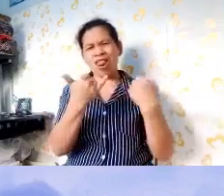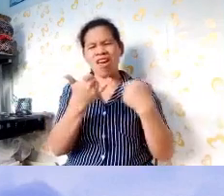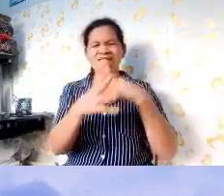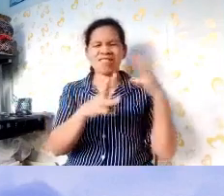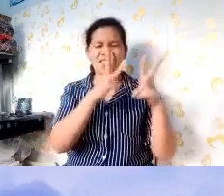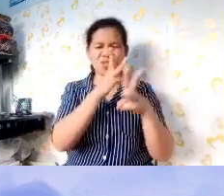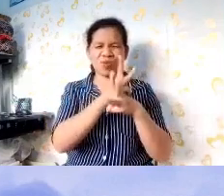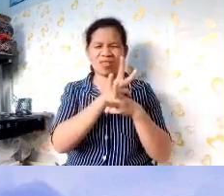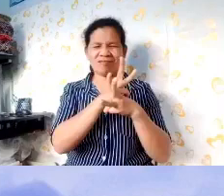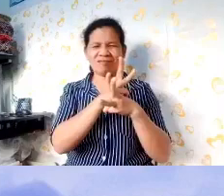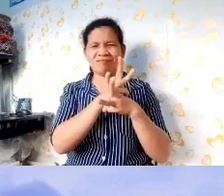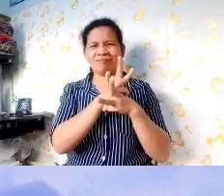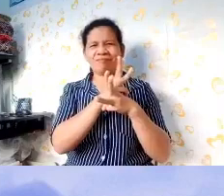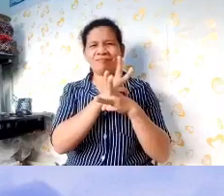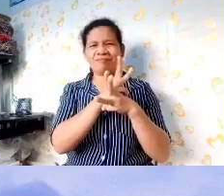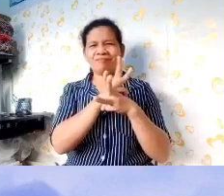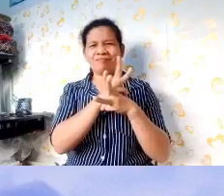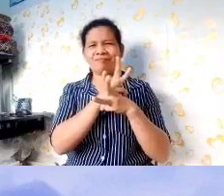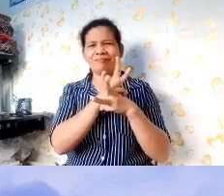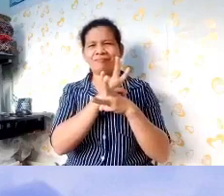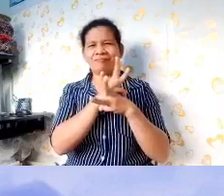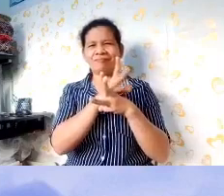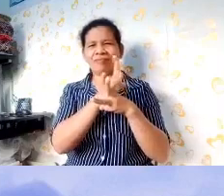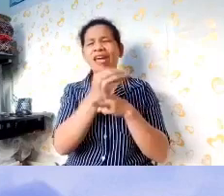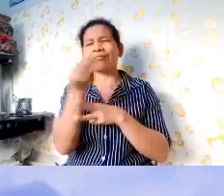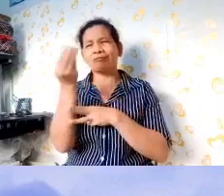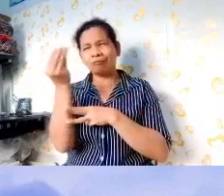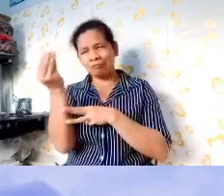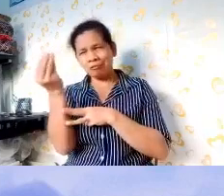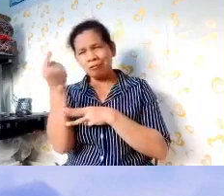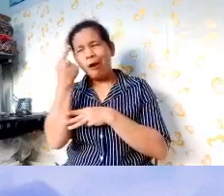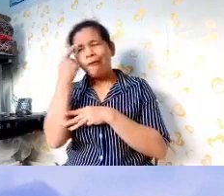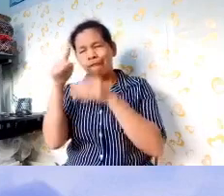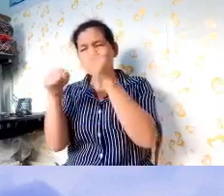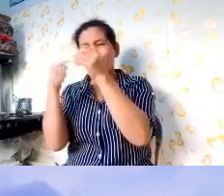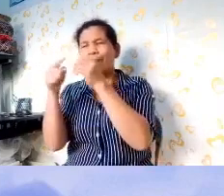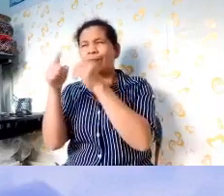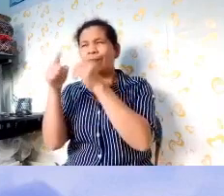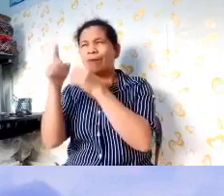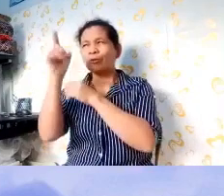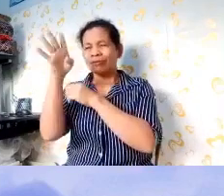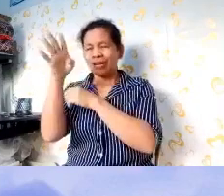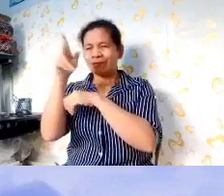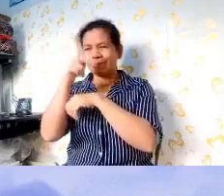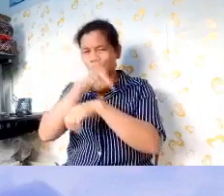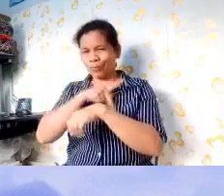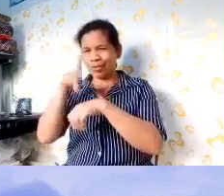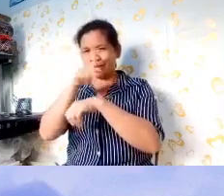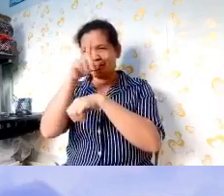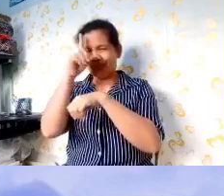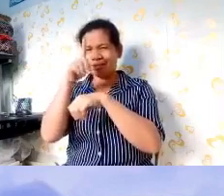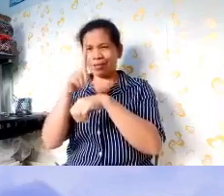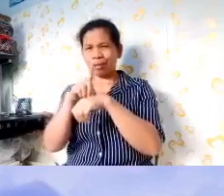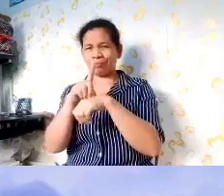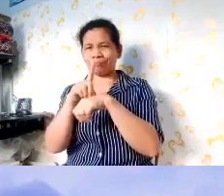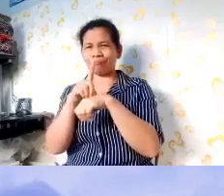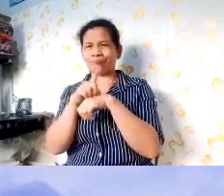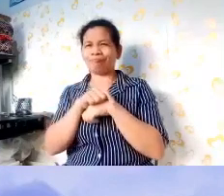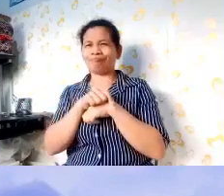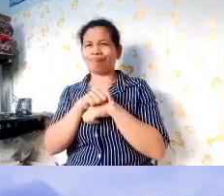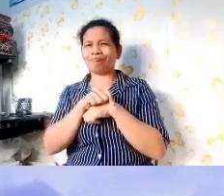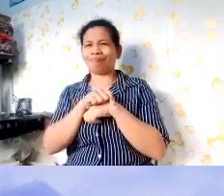no? At kokonti ng tungkol sa kaharian ng Diyos. Yun po ang